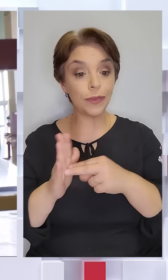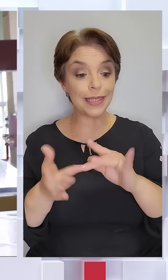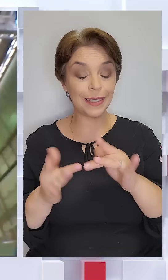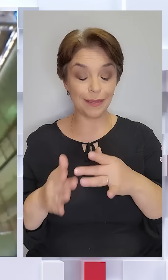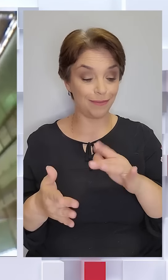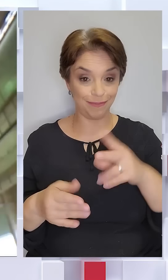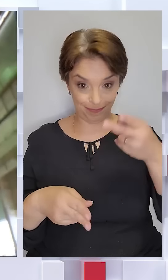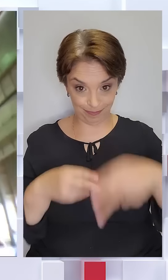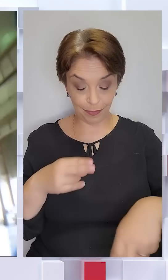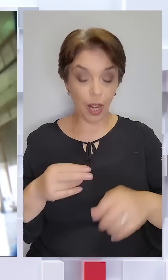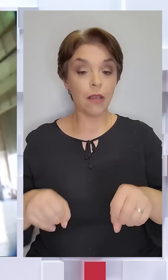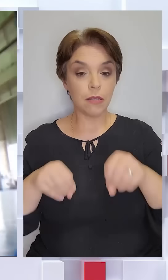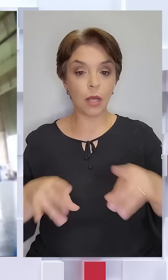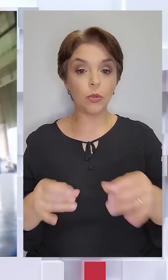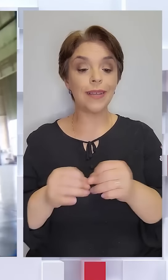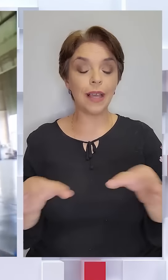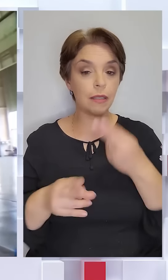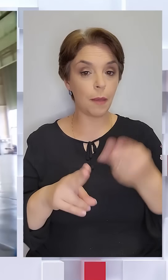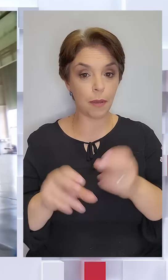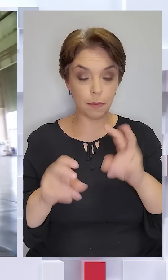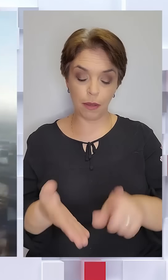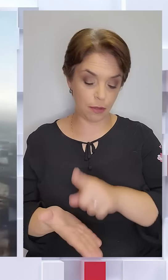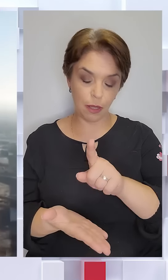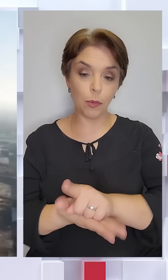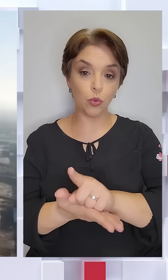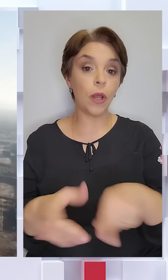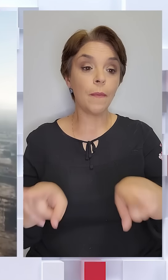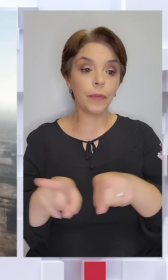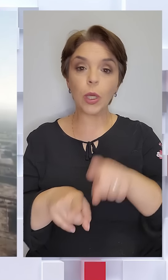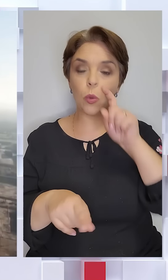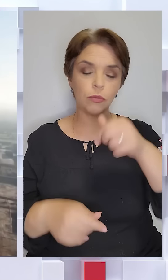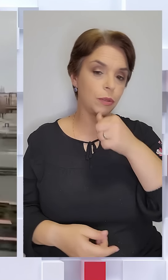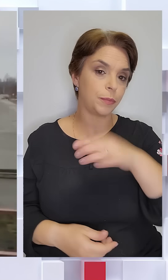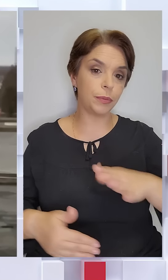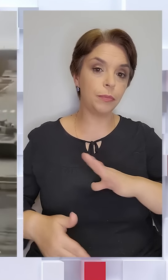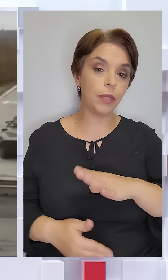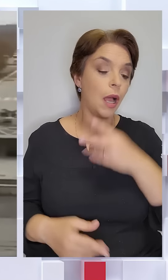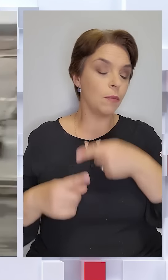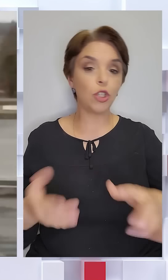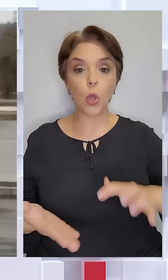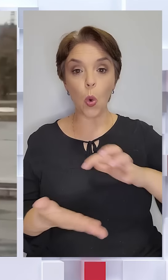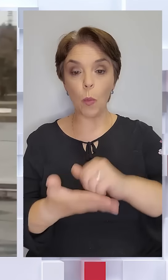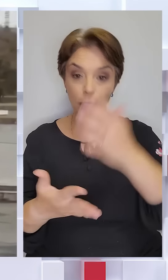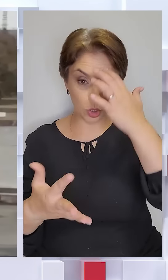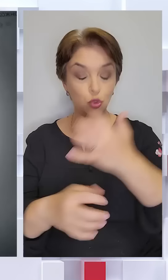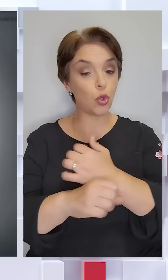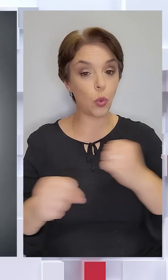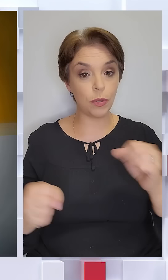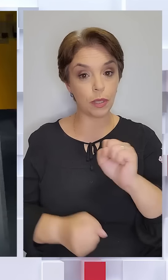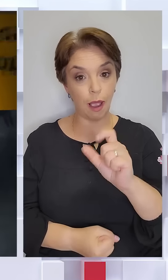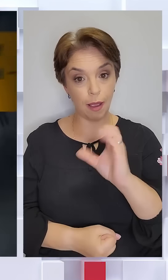мережі припиняється, загроза ядерній безпеці неминуча. Таке Україна вже переживала під час окупації